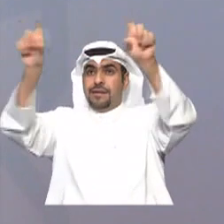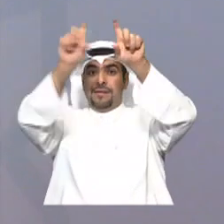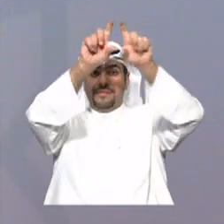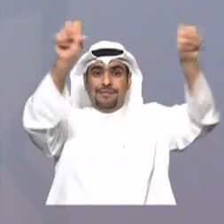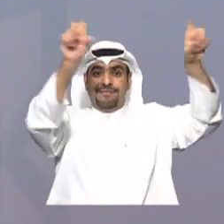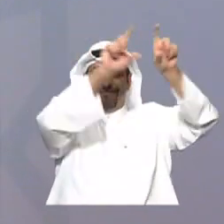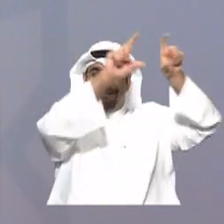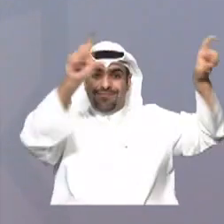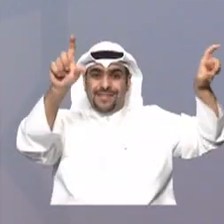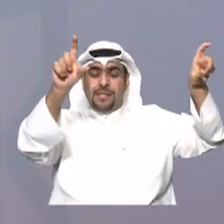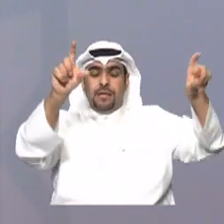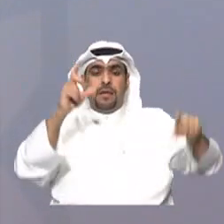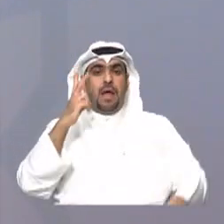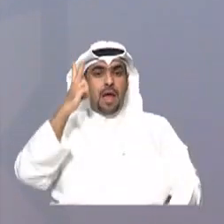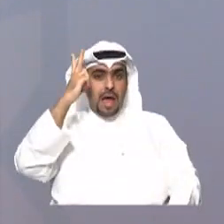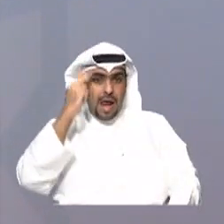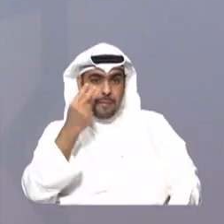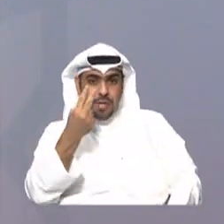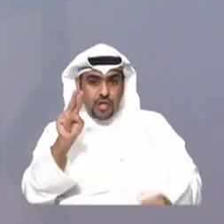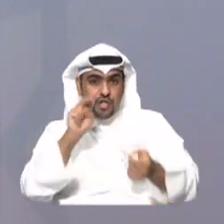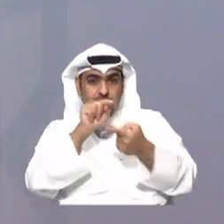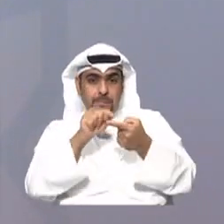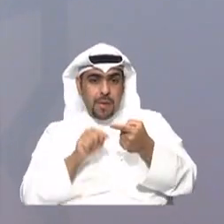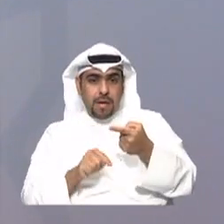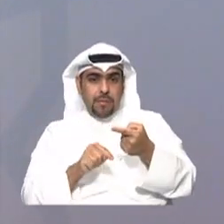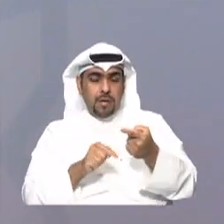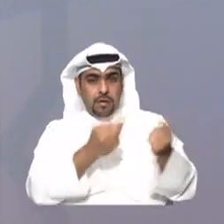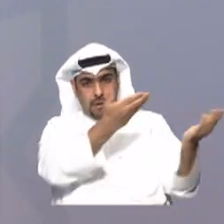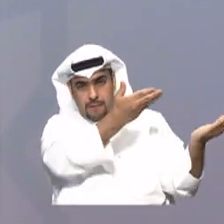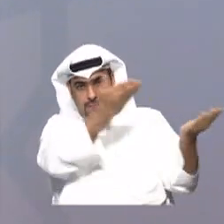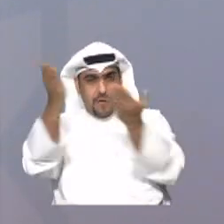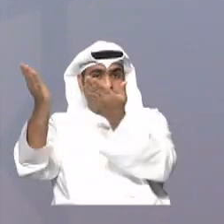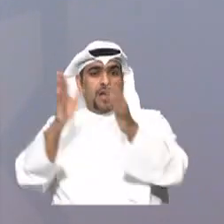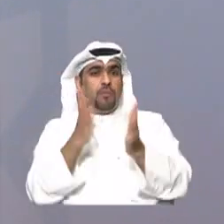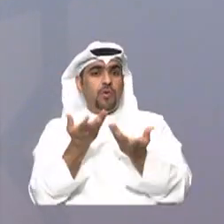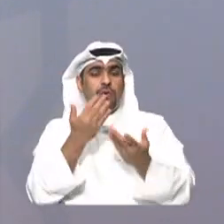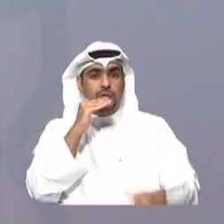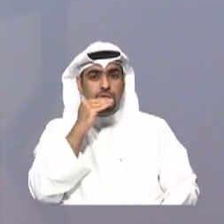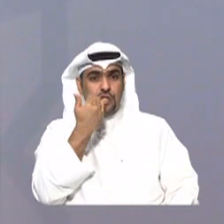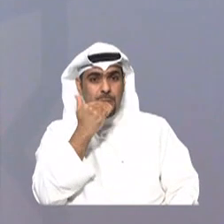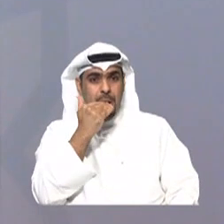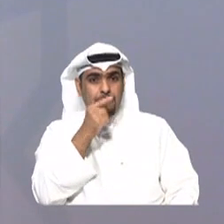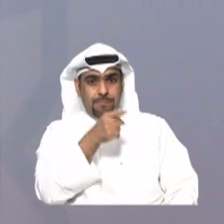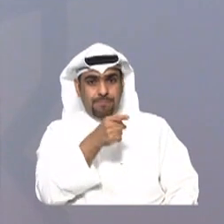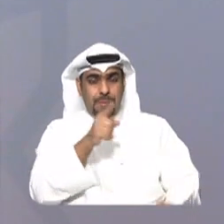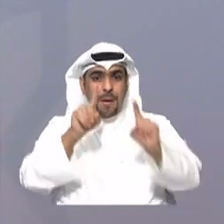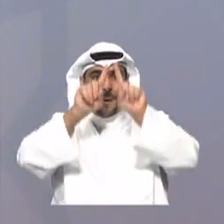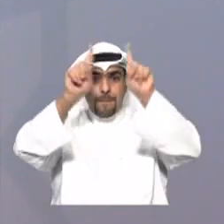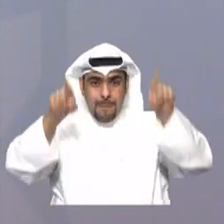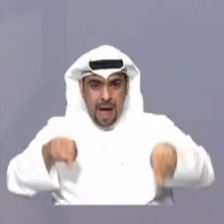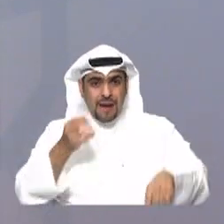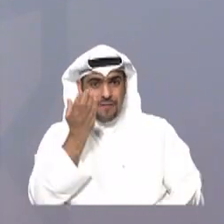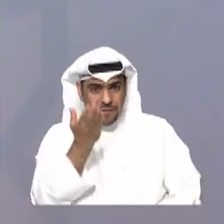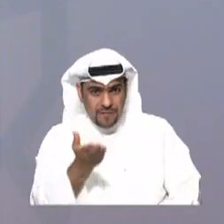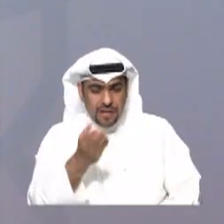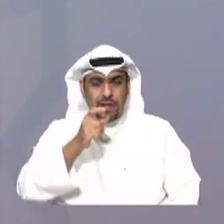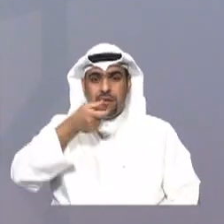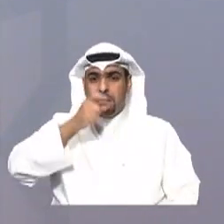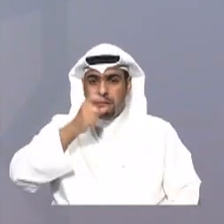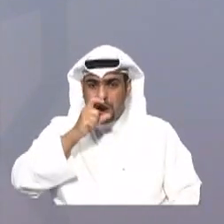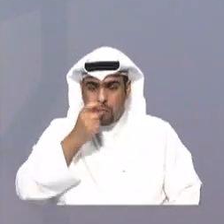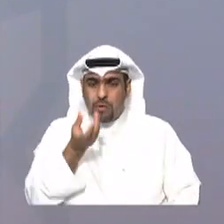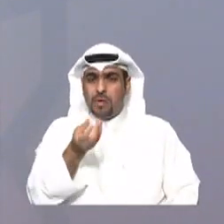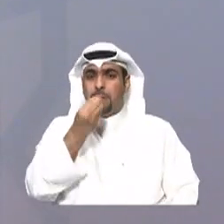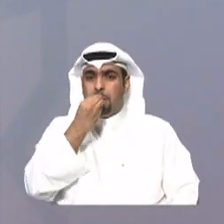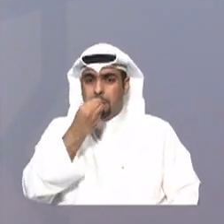وهو همم اضافه الانشطه الجديده ل- همم المشاريع المتناهيه الصغار